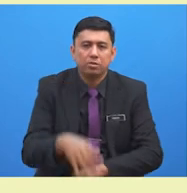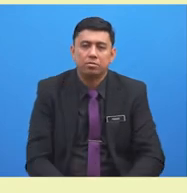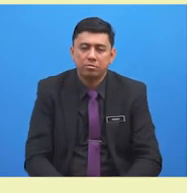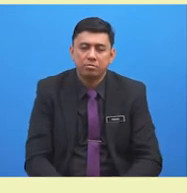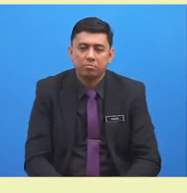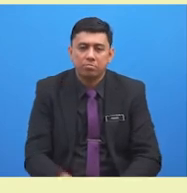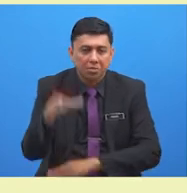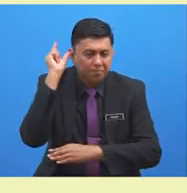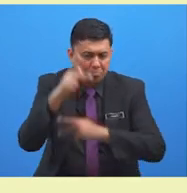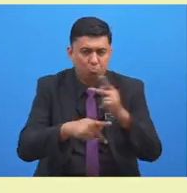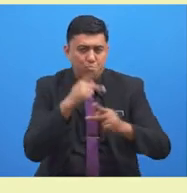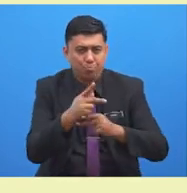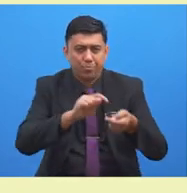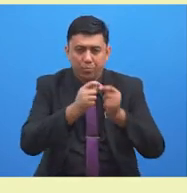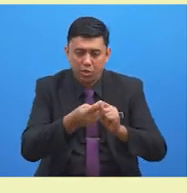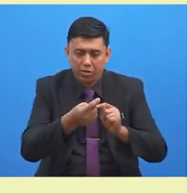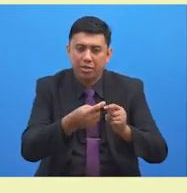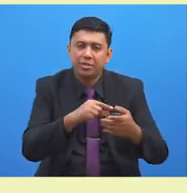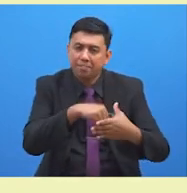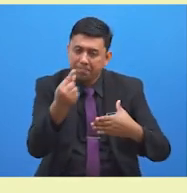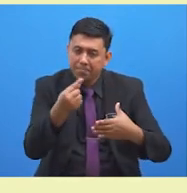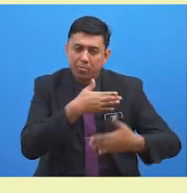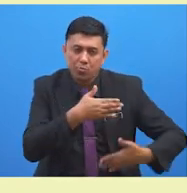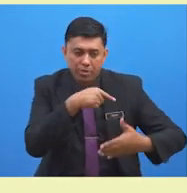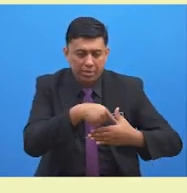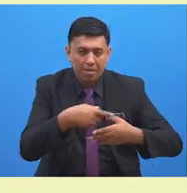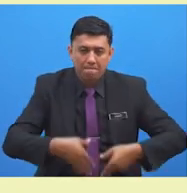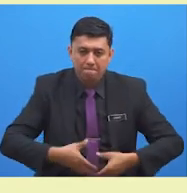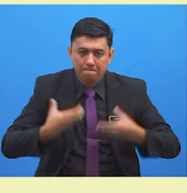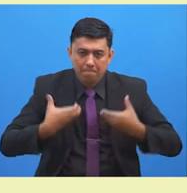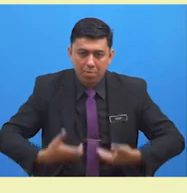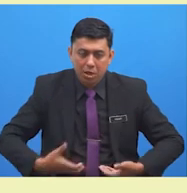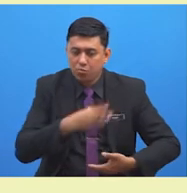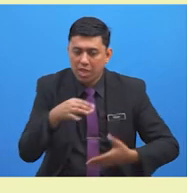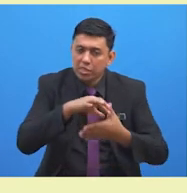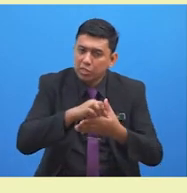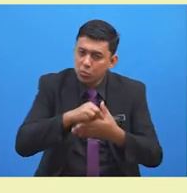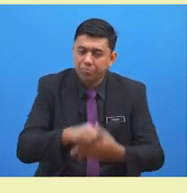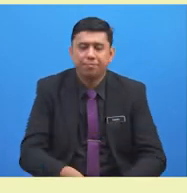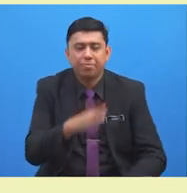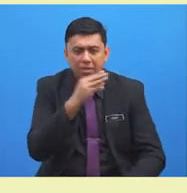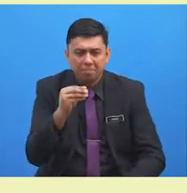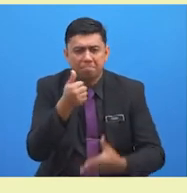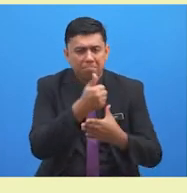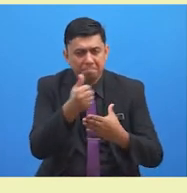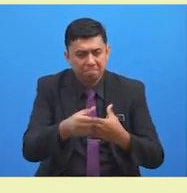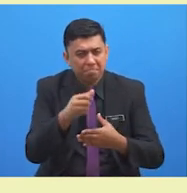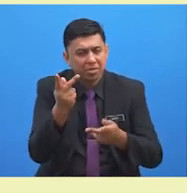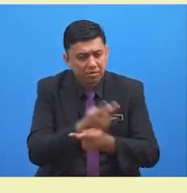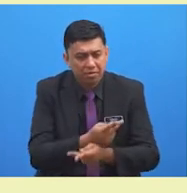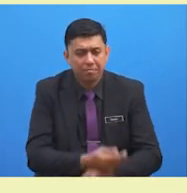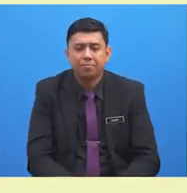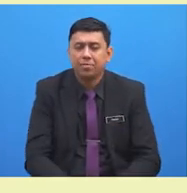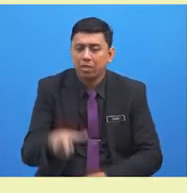tisu. Dan akhir sekali, kita memerihalkan fungsi hemoglobin dalam pengangkutan gas.